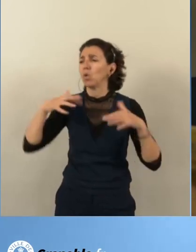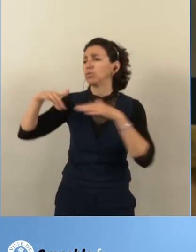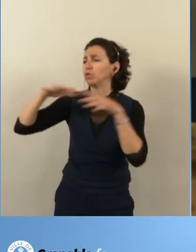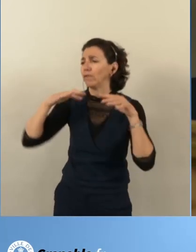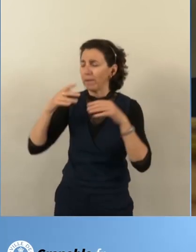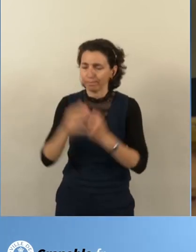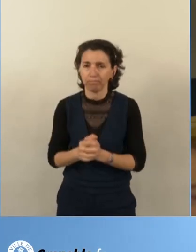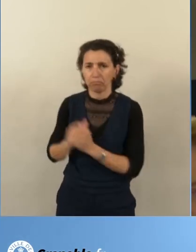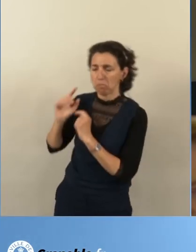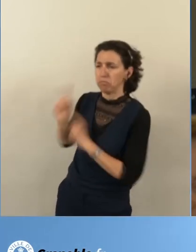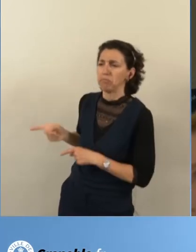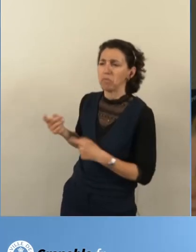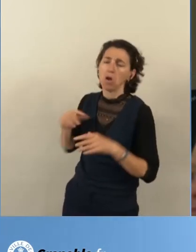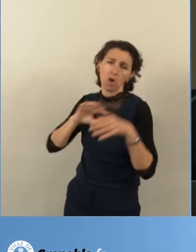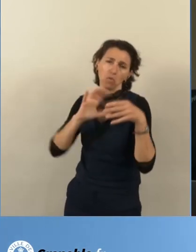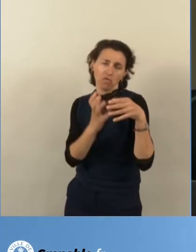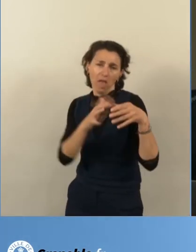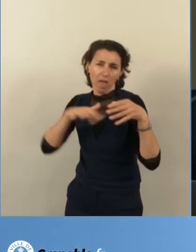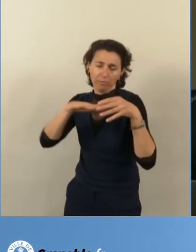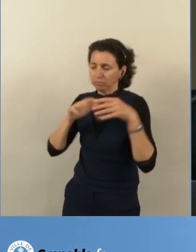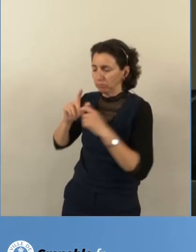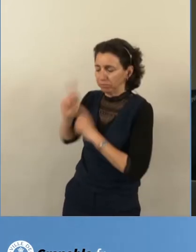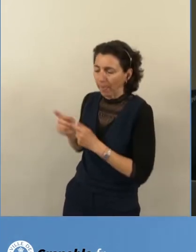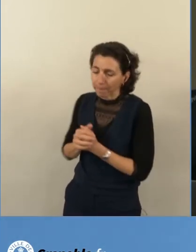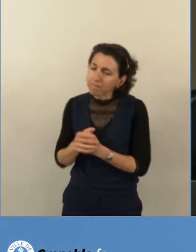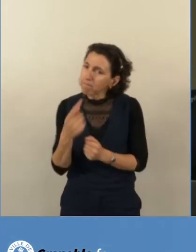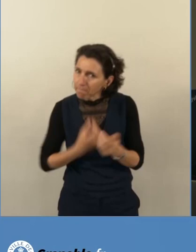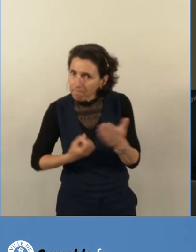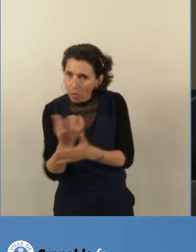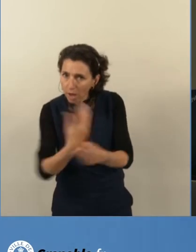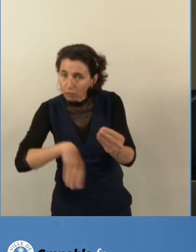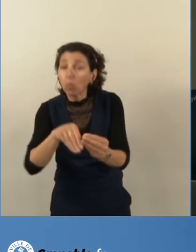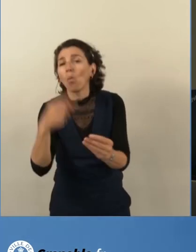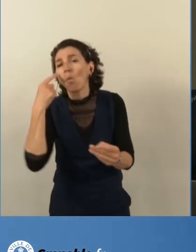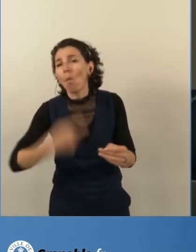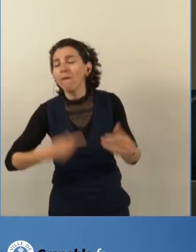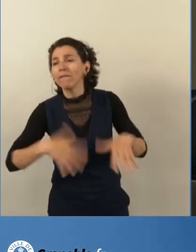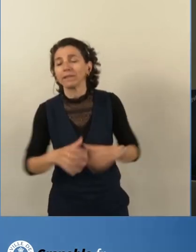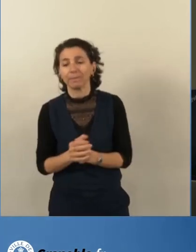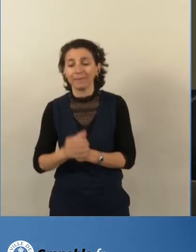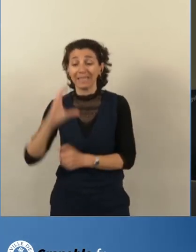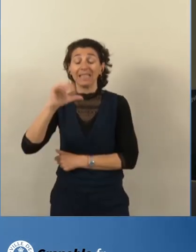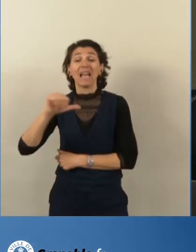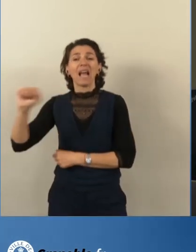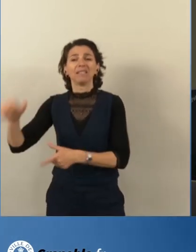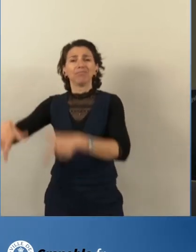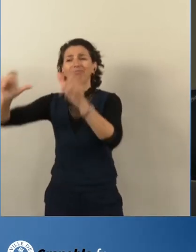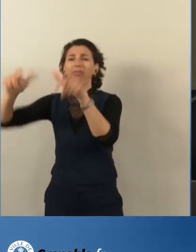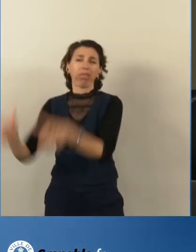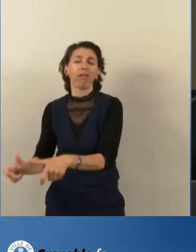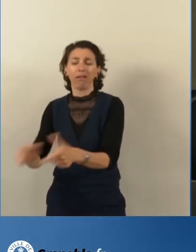vous informer je sais pas enfin j'imagine que vous êtes déjà au courant concernant la destruction du CCAS et du